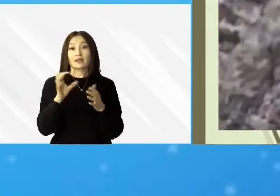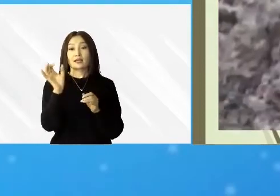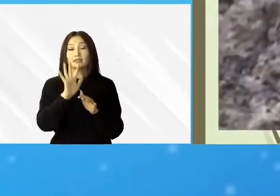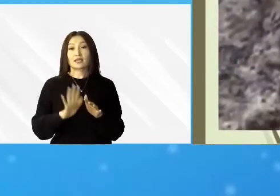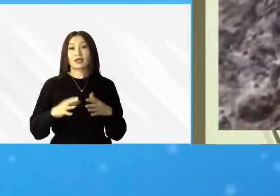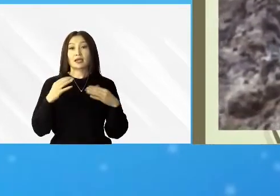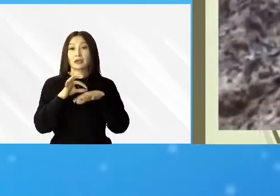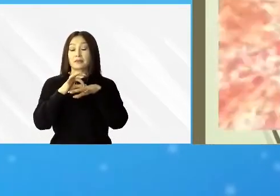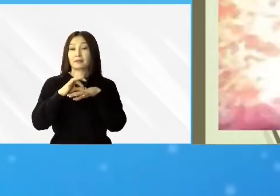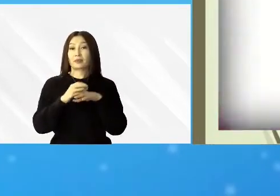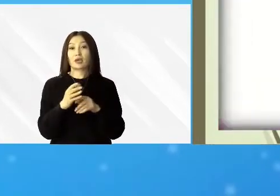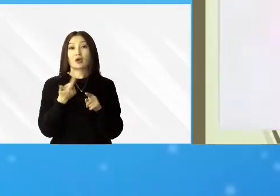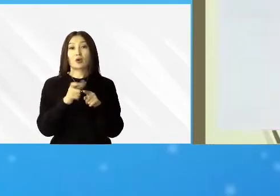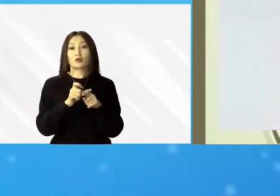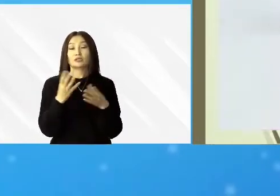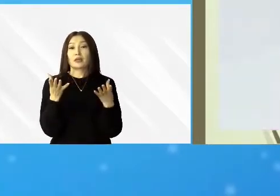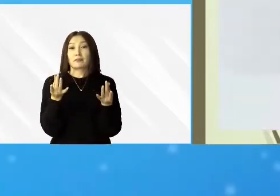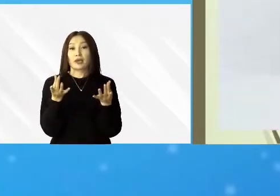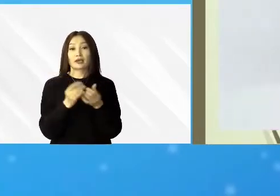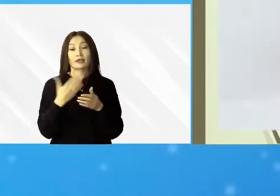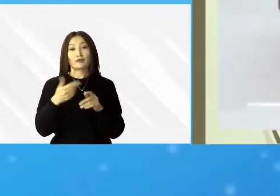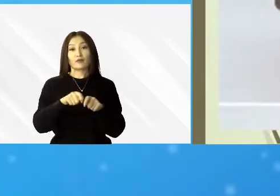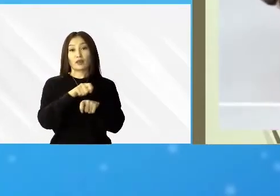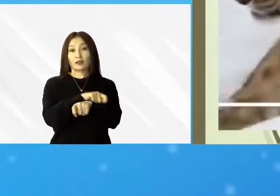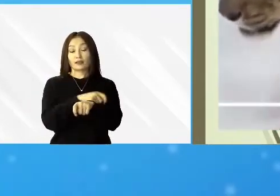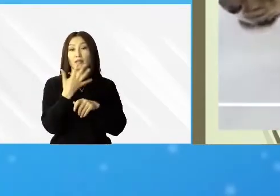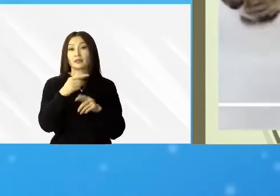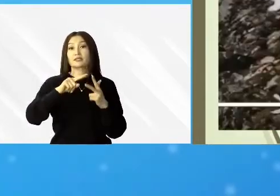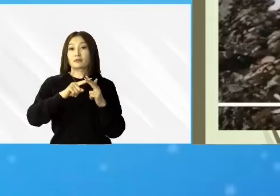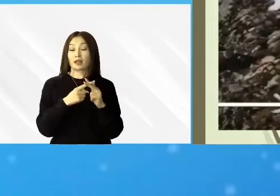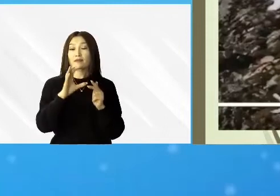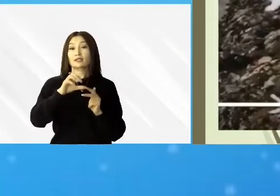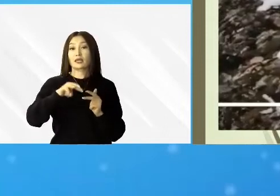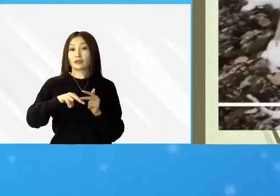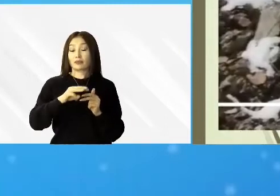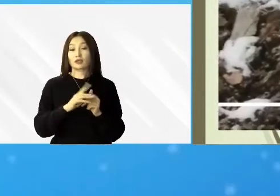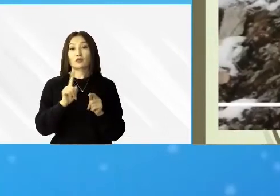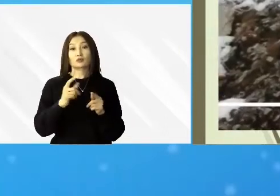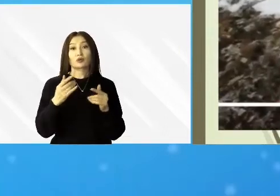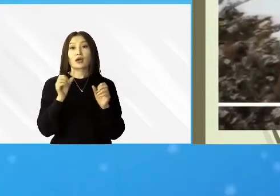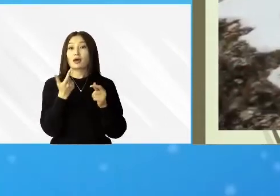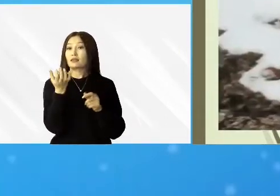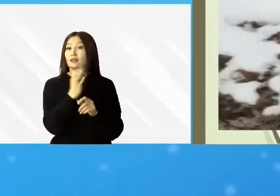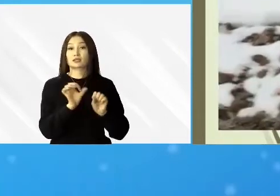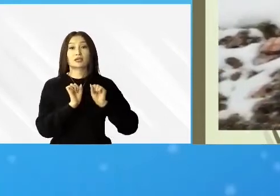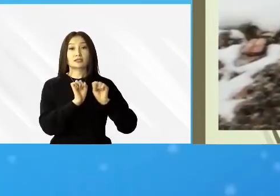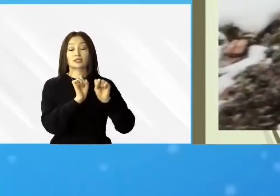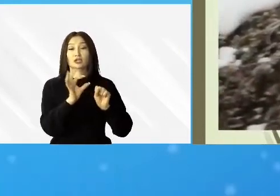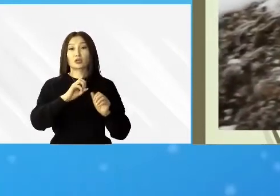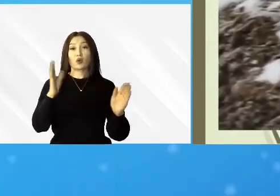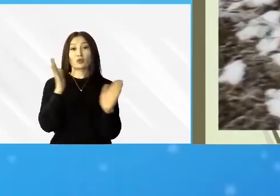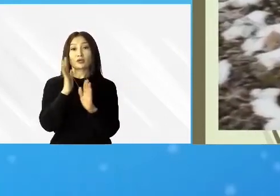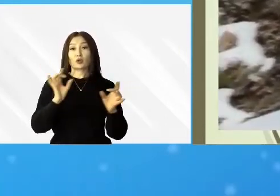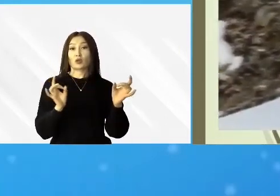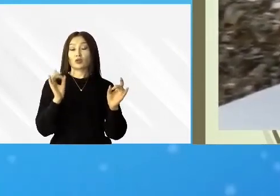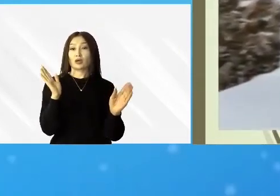с темными пятнами очень густой и мягкий. Его длина достигает 5,5 сантиметров, что отлично защищает животных от природных